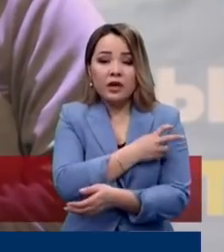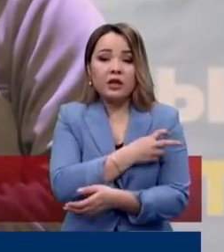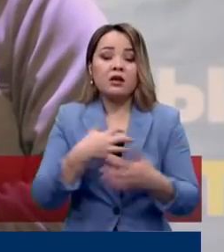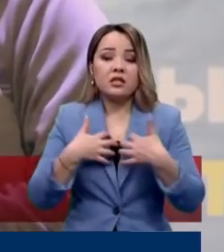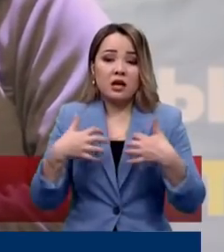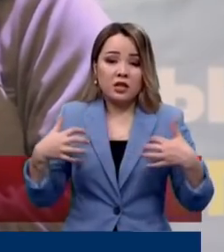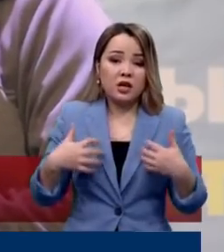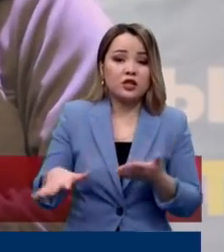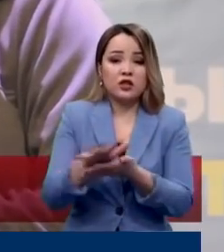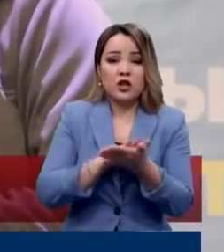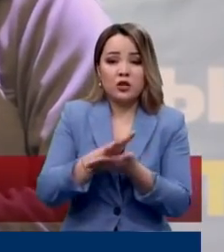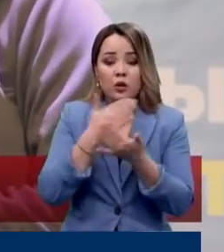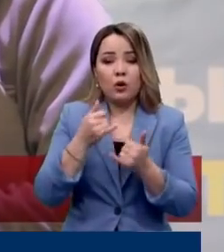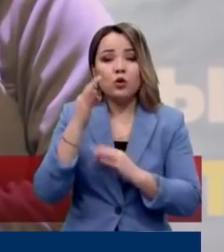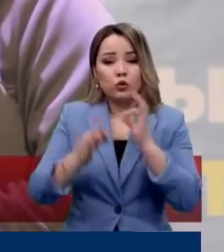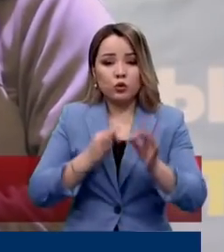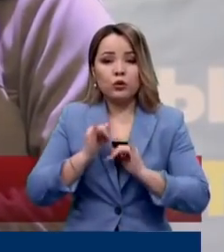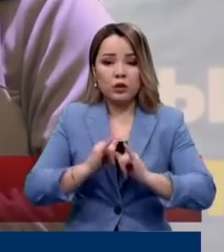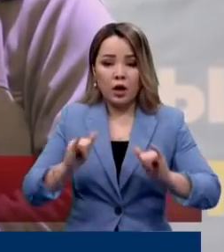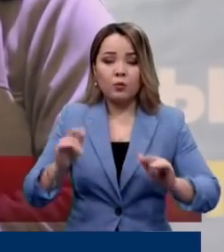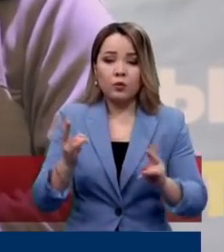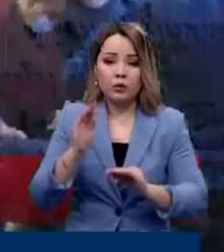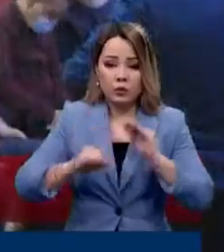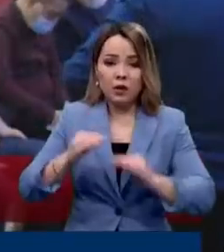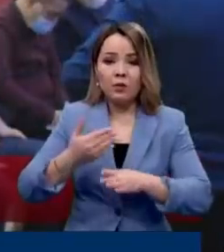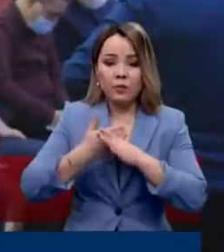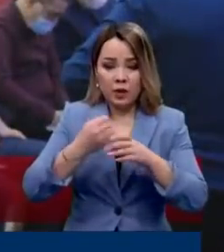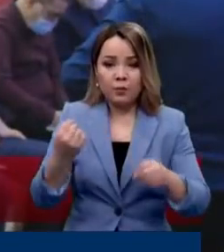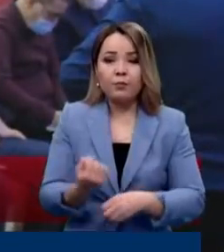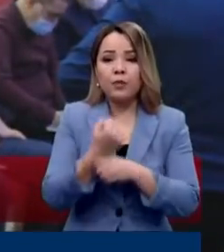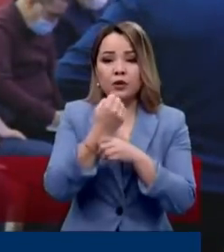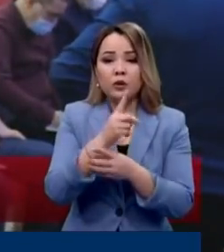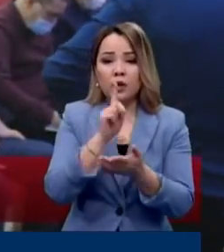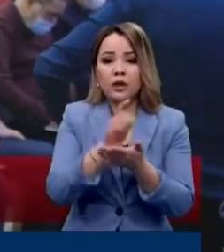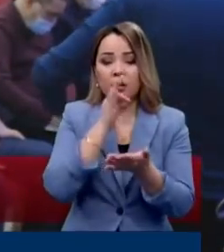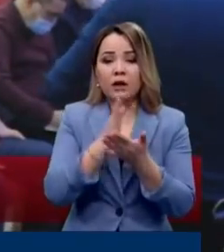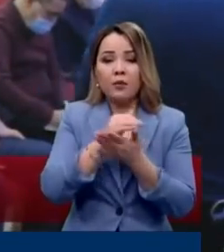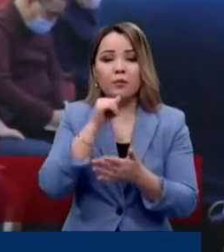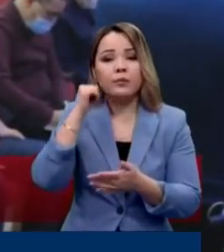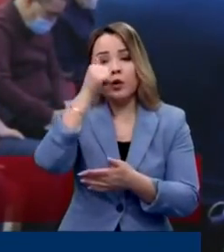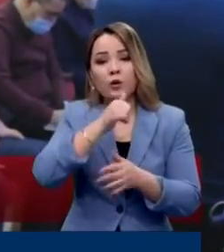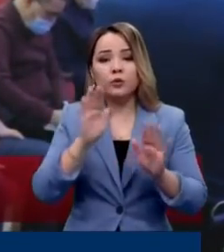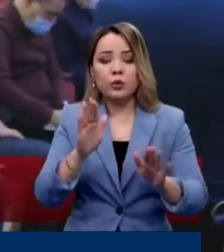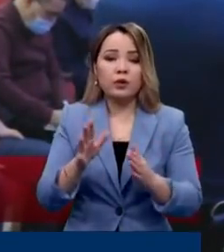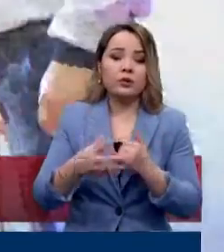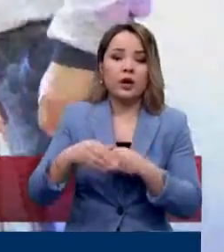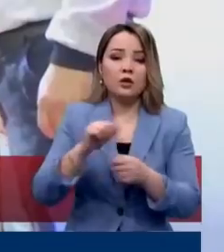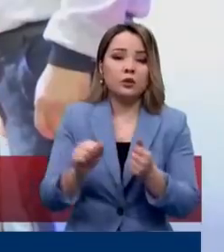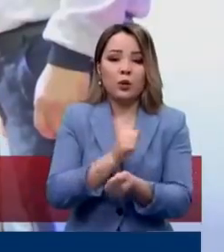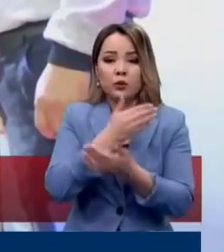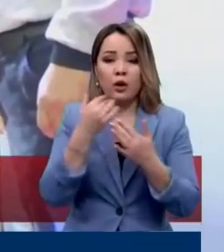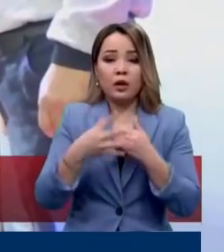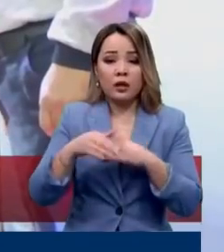саласын күрделі дамыту керек, көмек жасалу керек. Осылай деген шаруалар былтырдан бері тек жердің тақырлығынан емес,